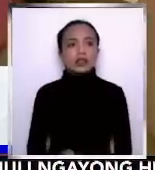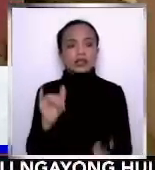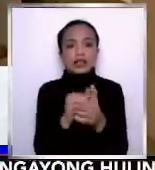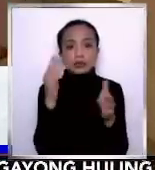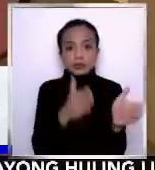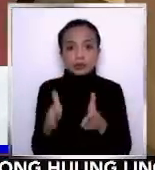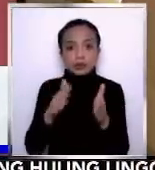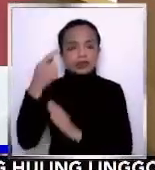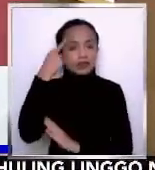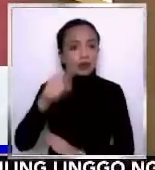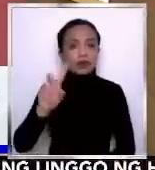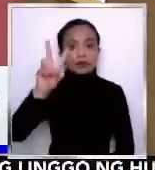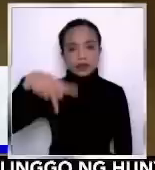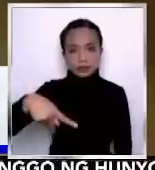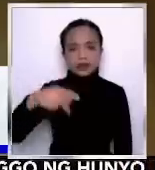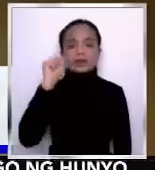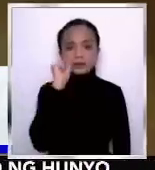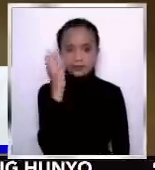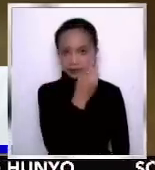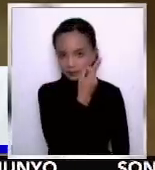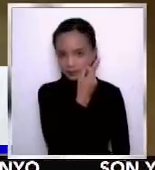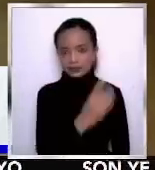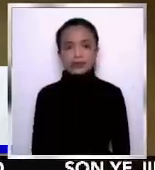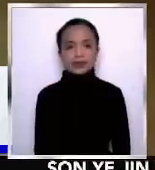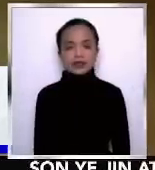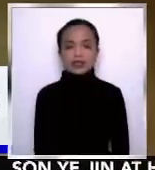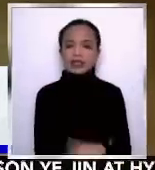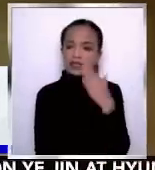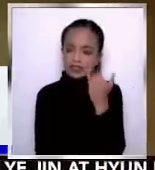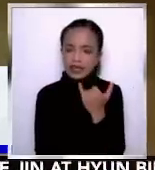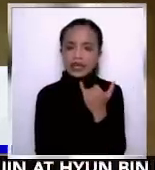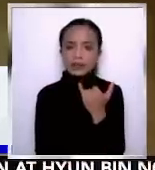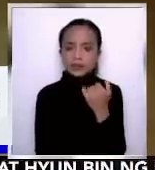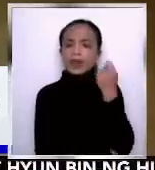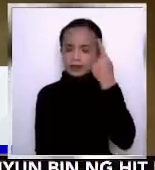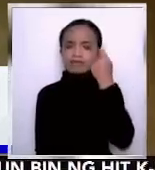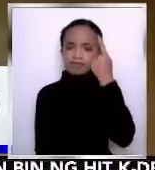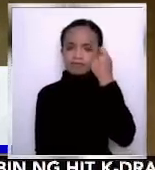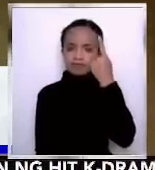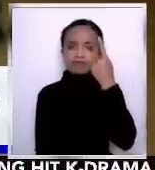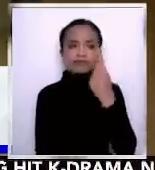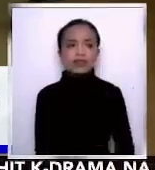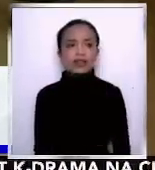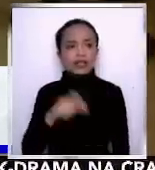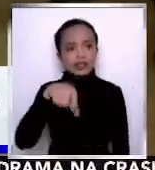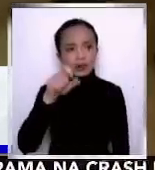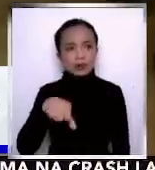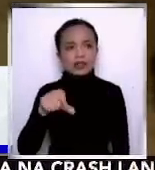Vice President-elect Sara Duterte. Kasi understandable naman na dapat pagpasok ni